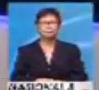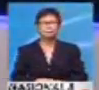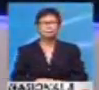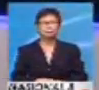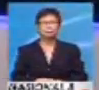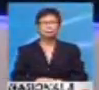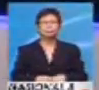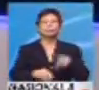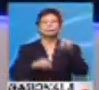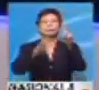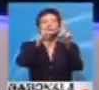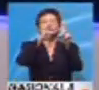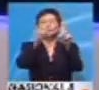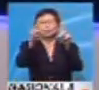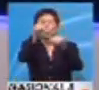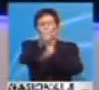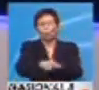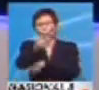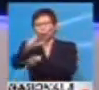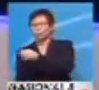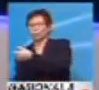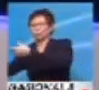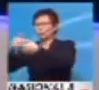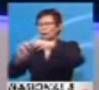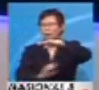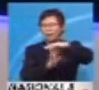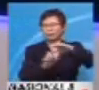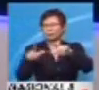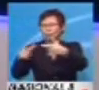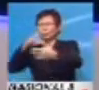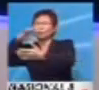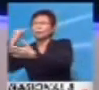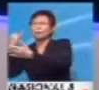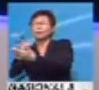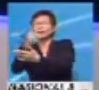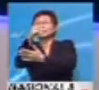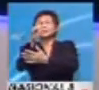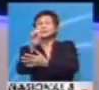sebanyak 162 orang yang terlibat dengan elemen kumpulan